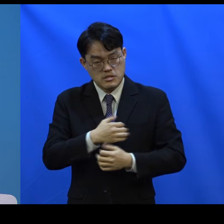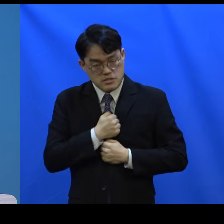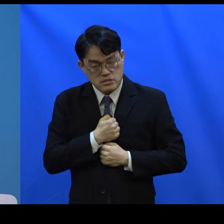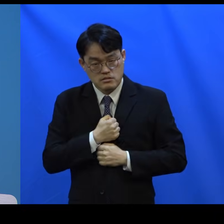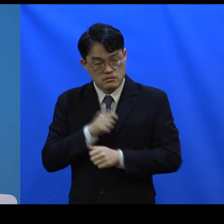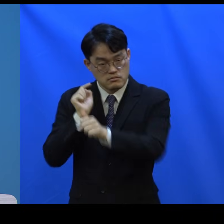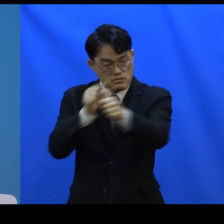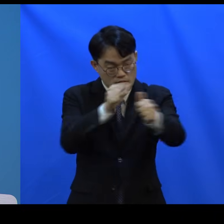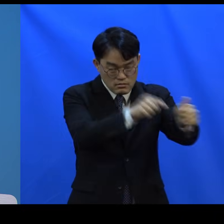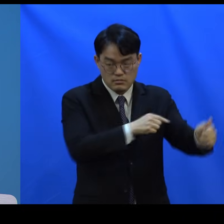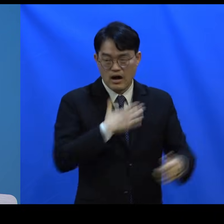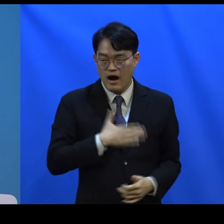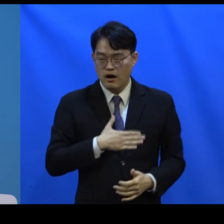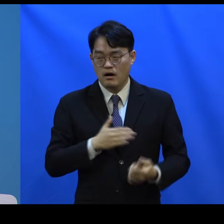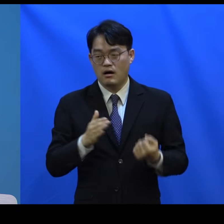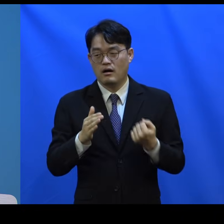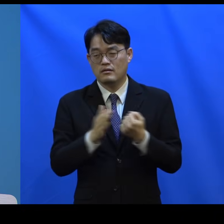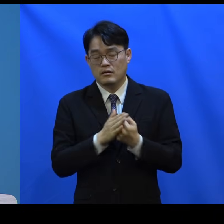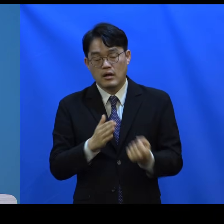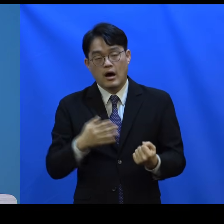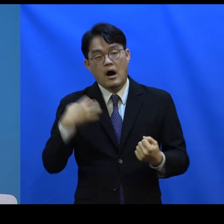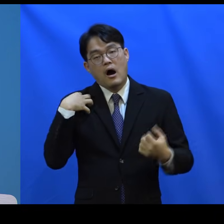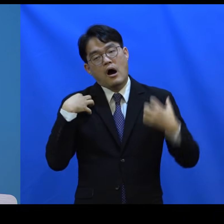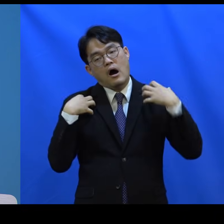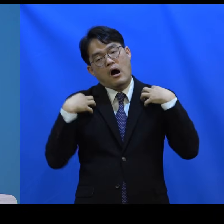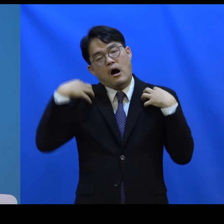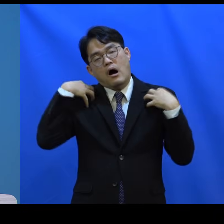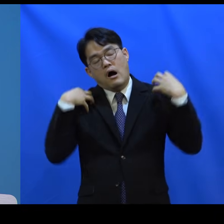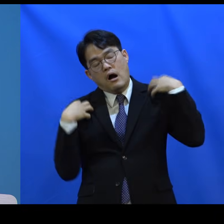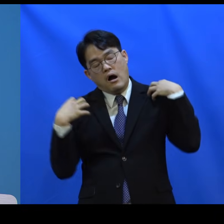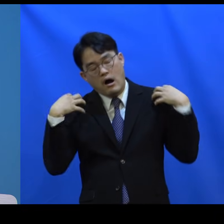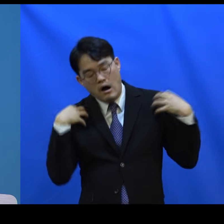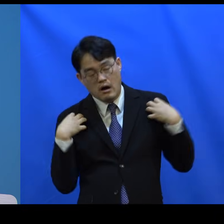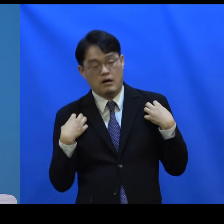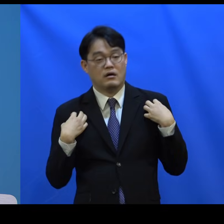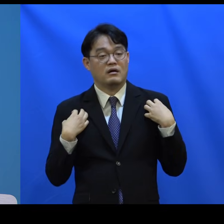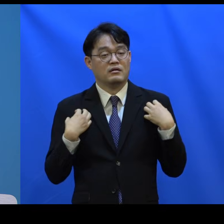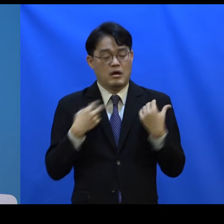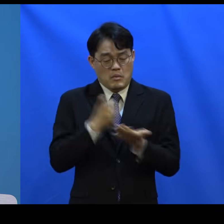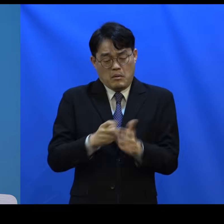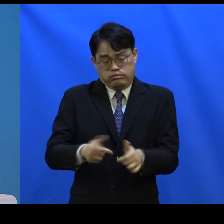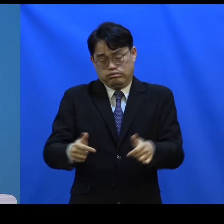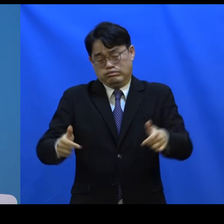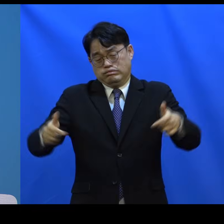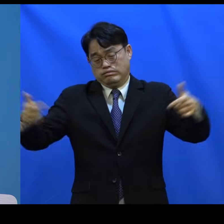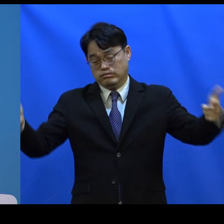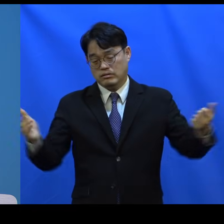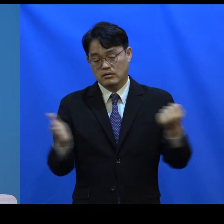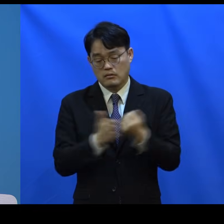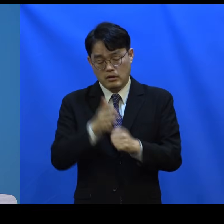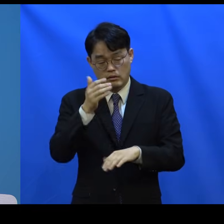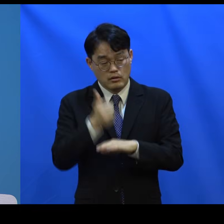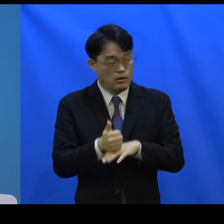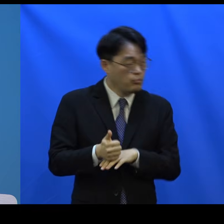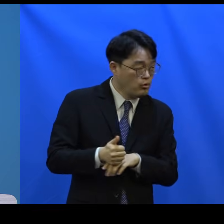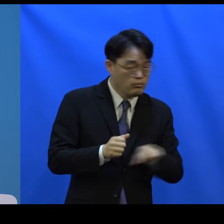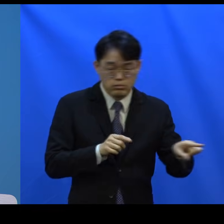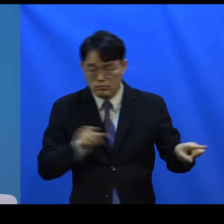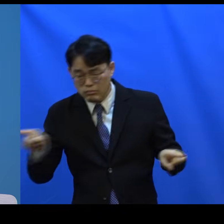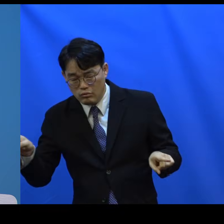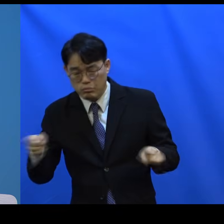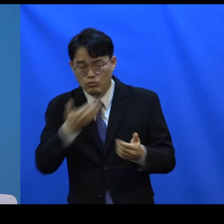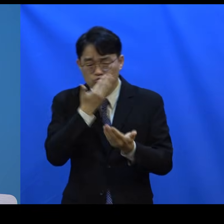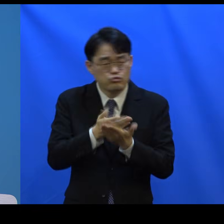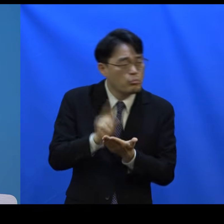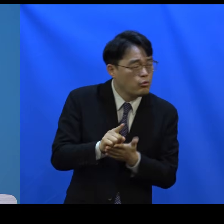겁니다. 근데 갈수록 이게 더 늘어나니까 나중에는 헷갈려요. 어떤 게 더 중요한지 덜